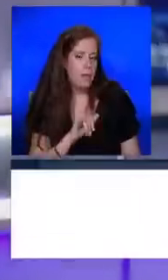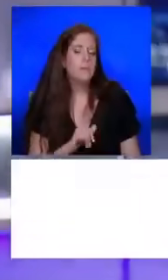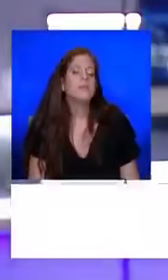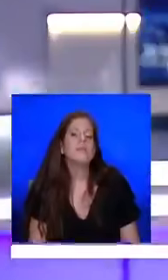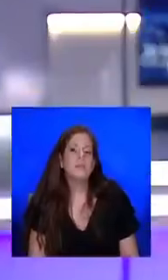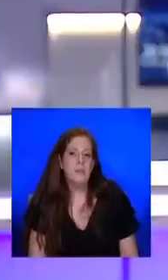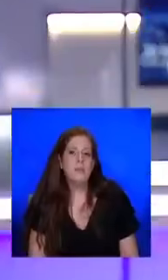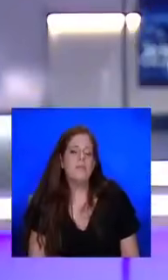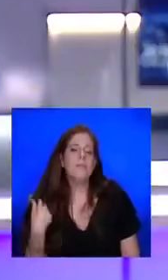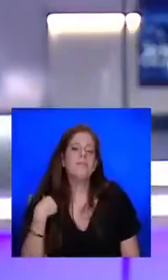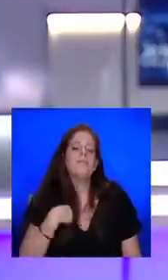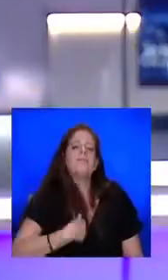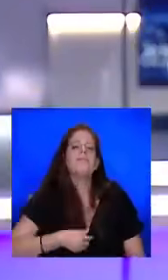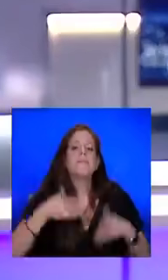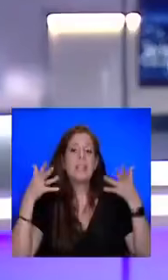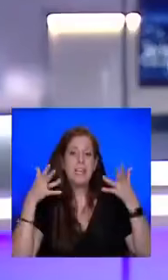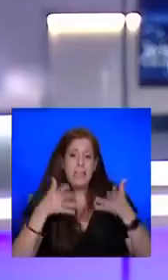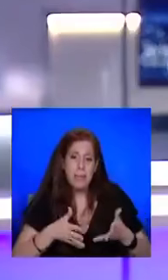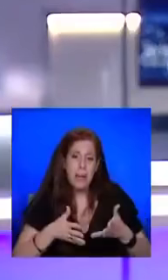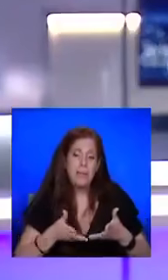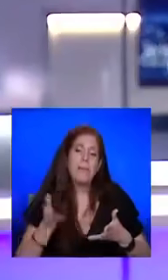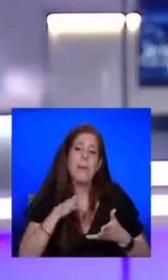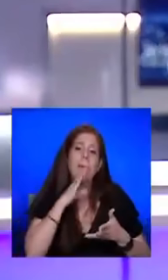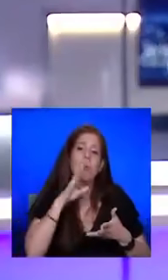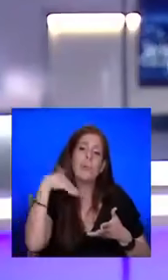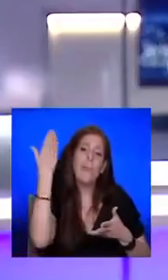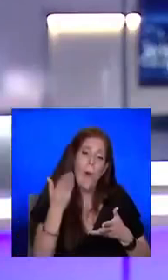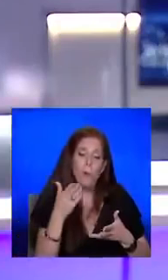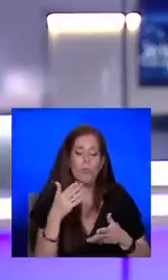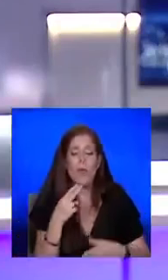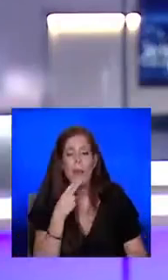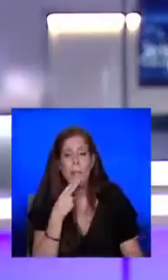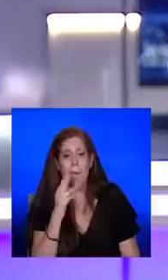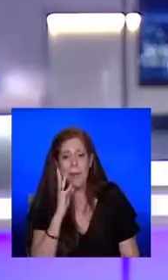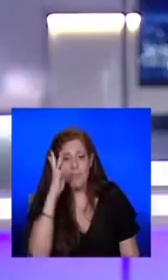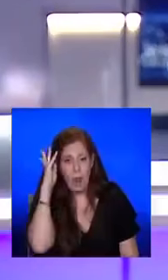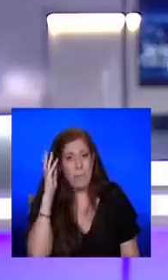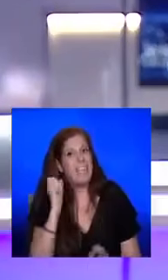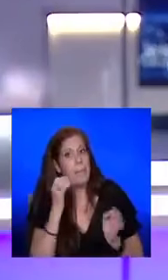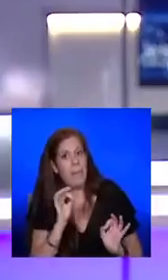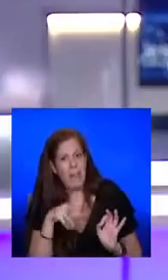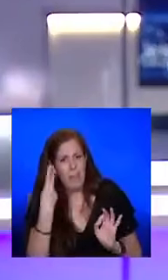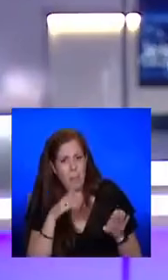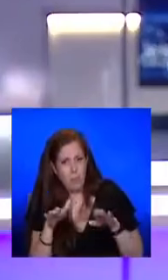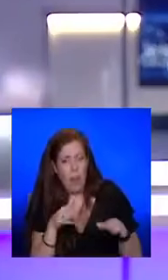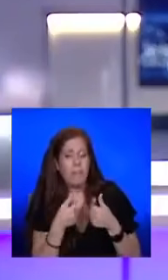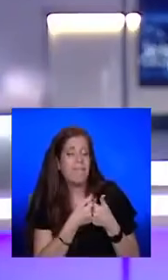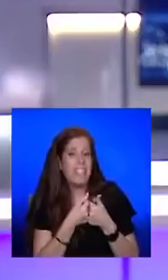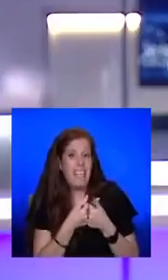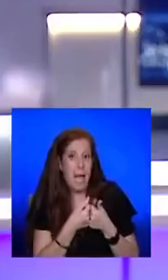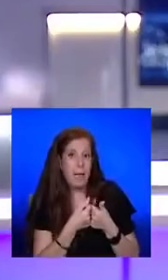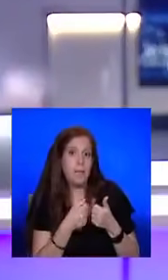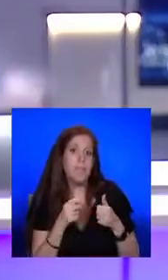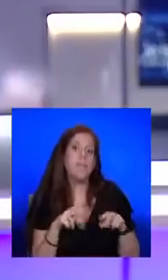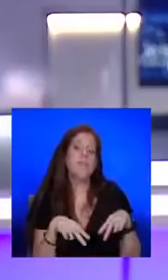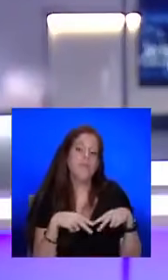נתמקד עכשיו בכאבי הראש הבאים של ממשלת בנט-לפיד, אם אכן תקום אתגרים שיונחו על שולחן הממשלה הזאת